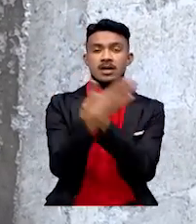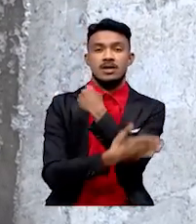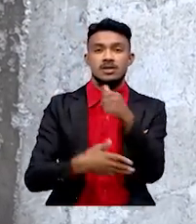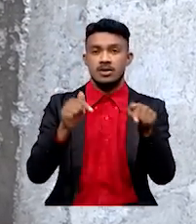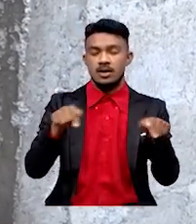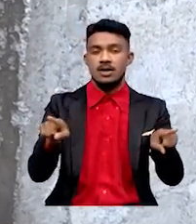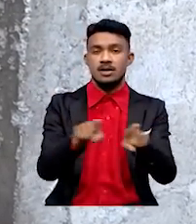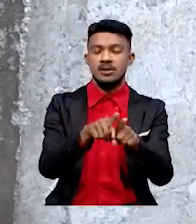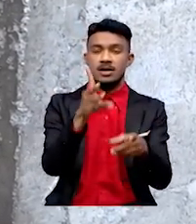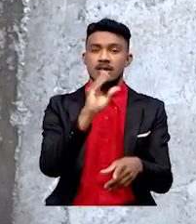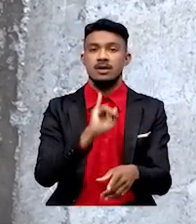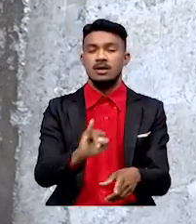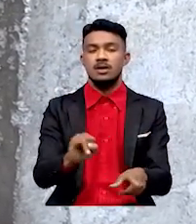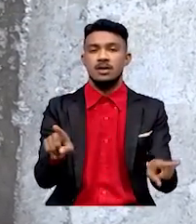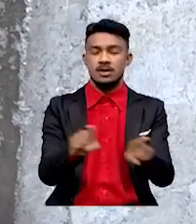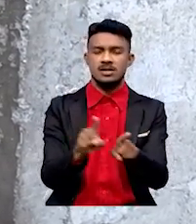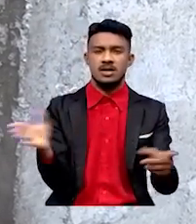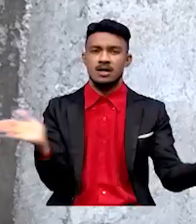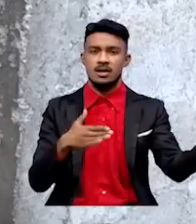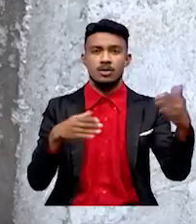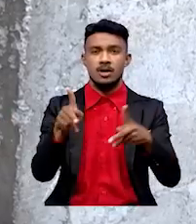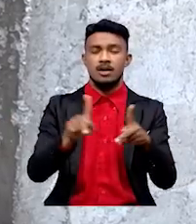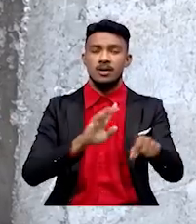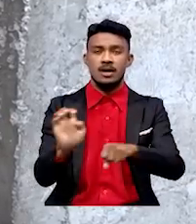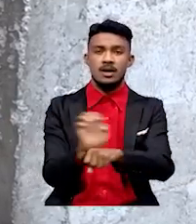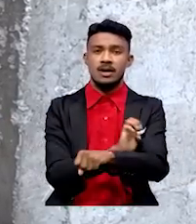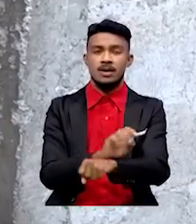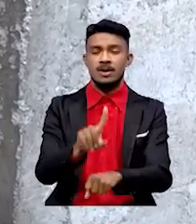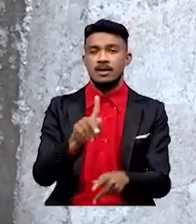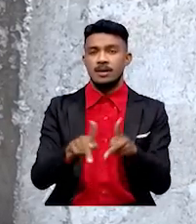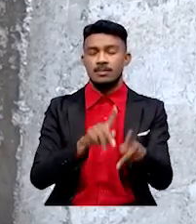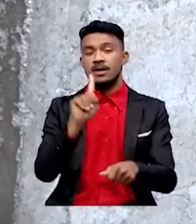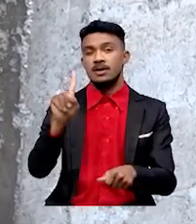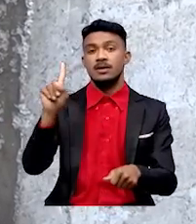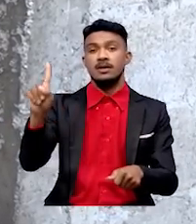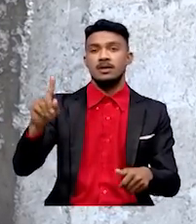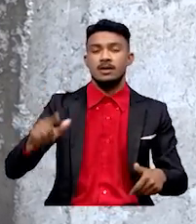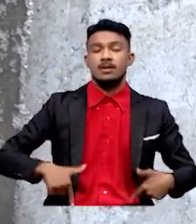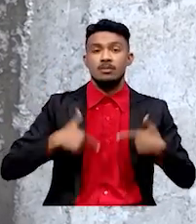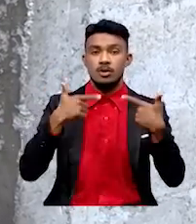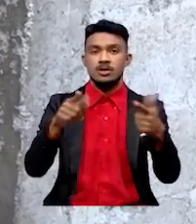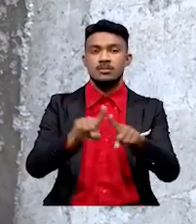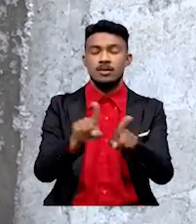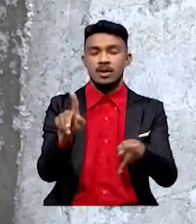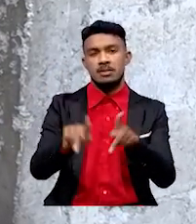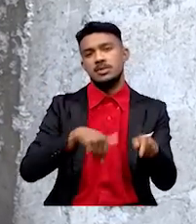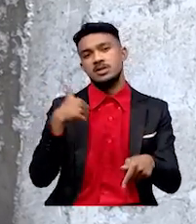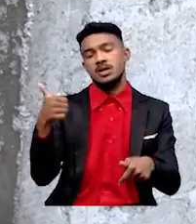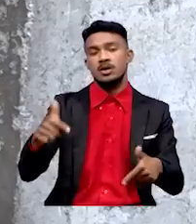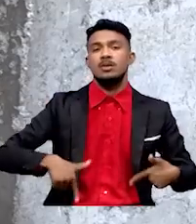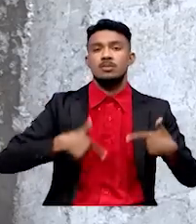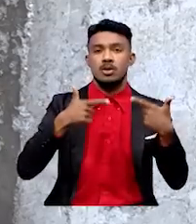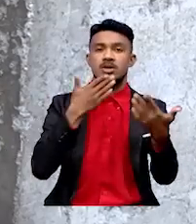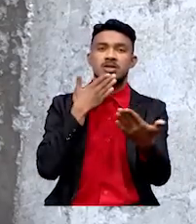fatin konsentrasan na ekonomia ba ema ididak ne Moris. Mai be, iema balun ne be Moris diak